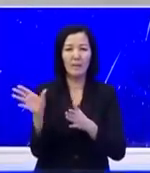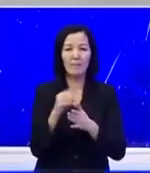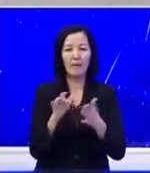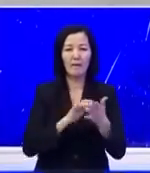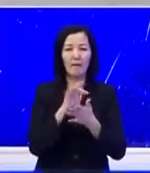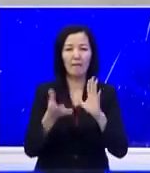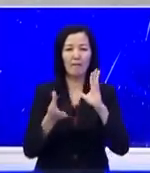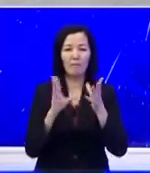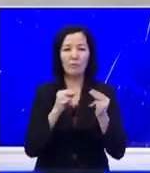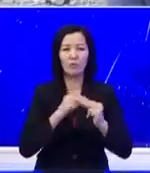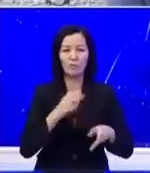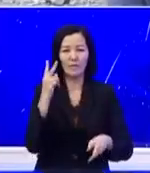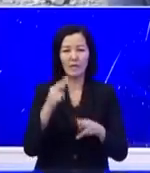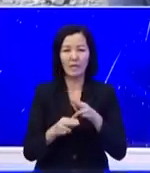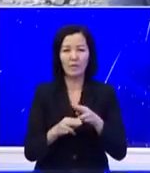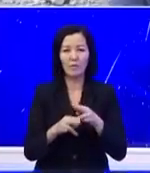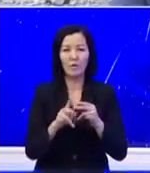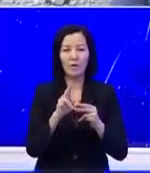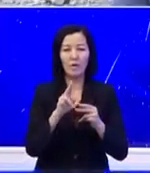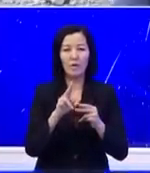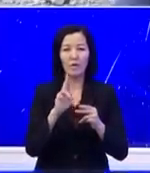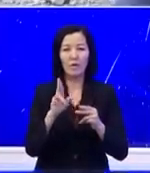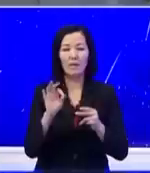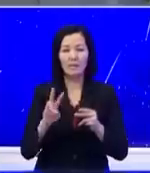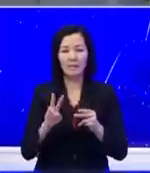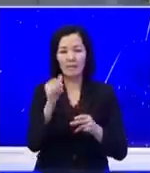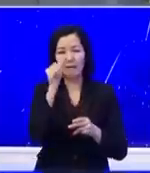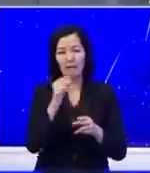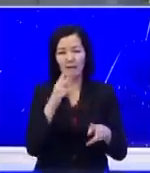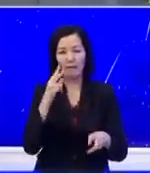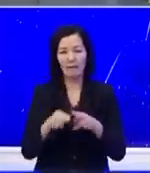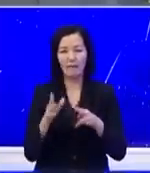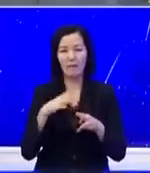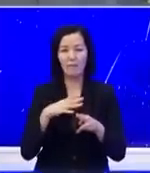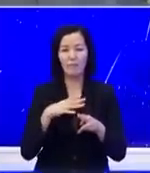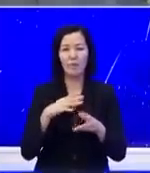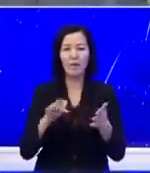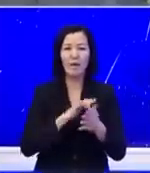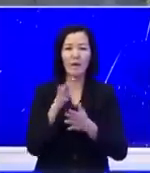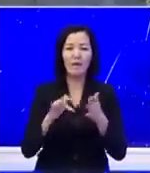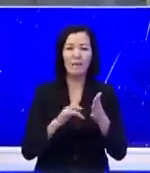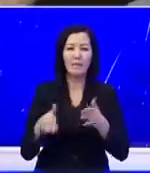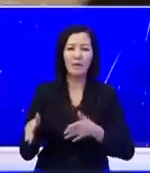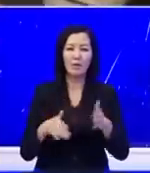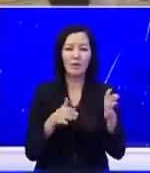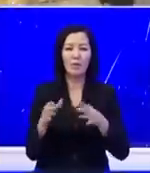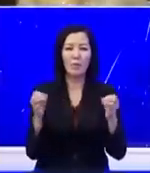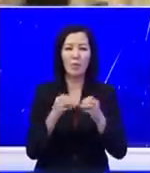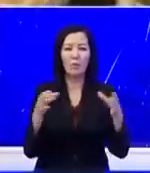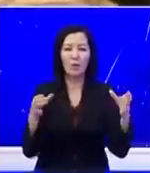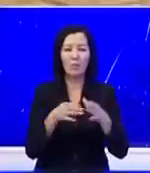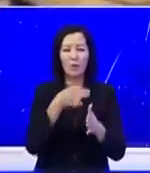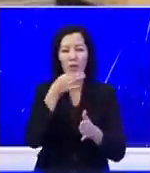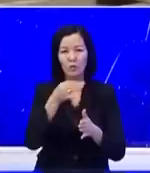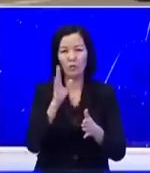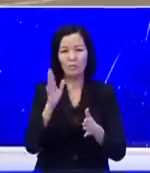жұмыстар аяқталу мерзімі қазан айында деп күтіліп отыр. Шаһардағы жолдың құрылысы мен сапасына 10-нан аса мердігер компания